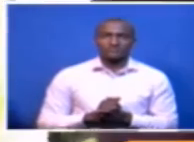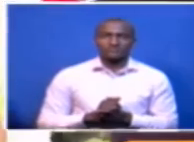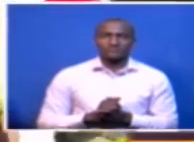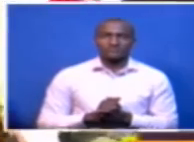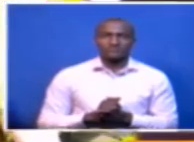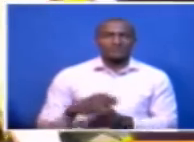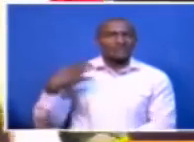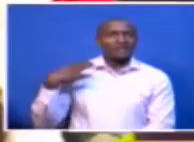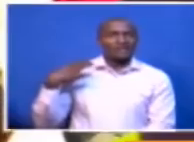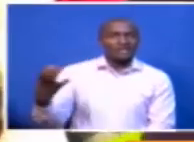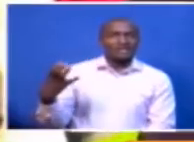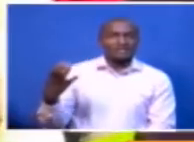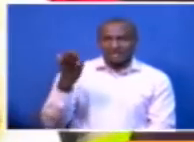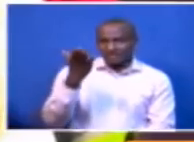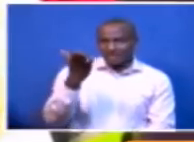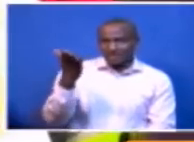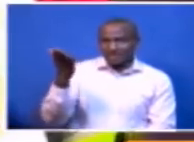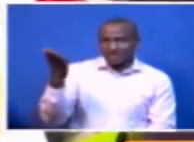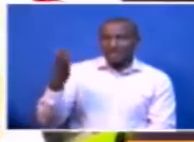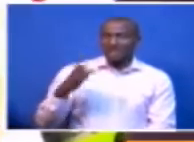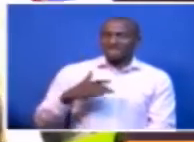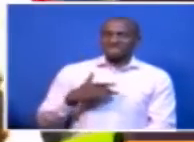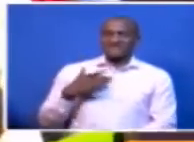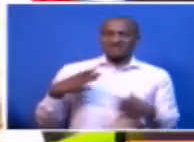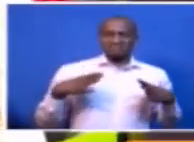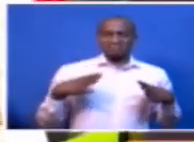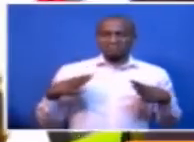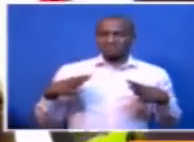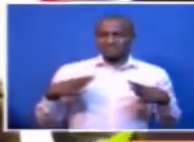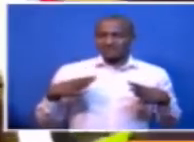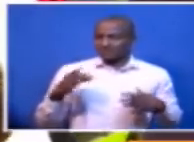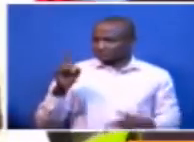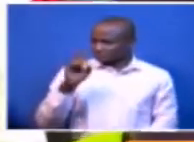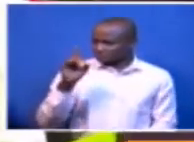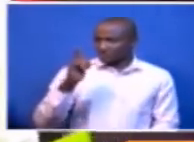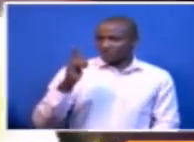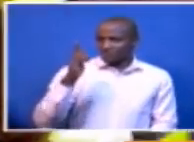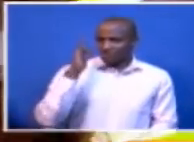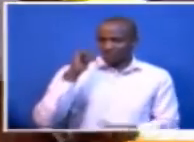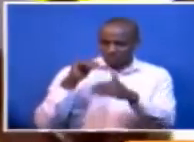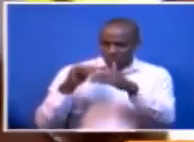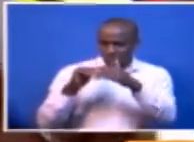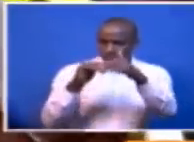Matajiri wanajiita untouchables, pia lazima sheria ifuate.